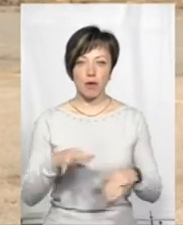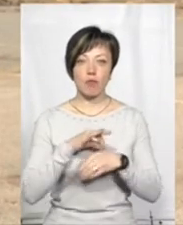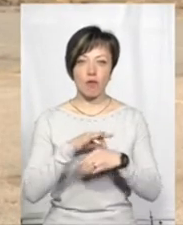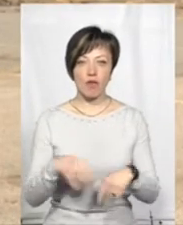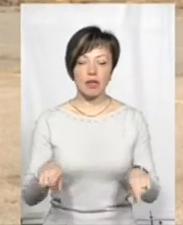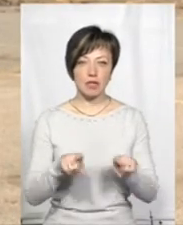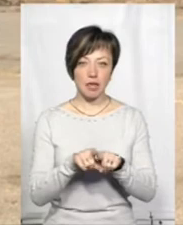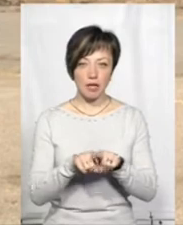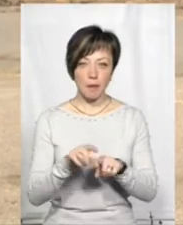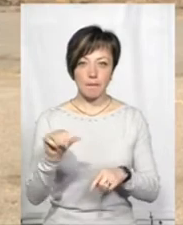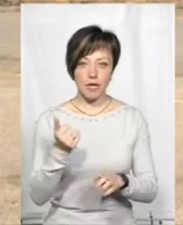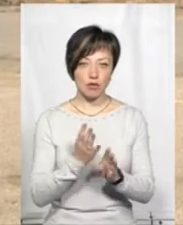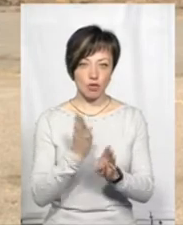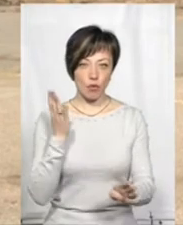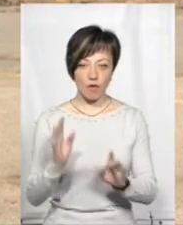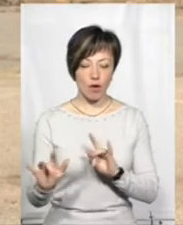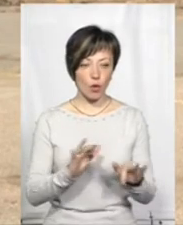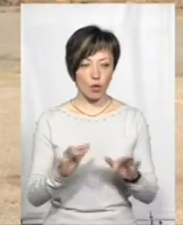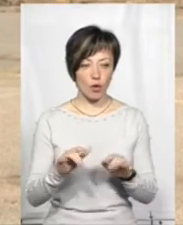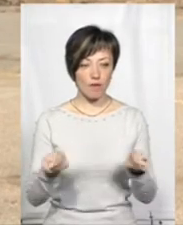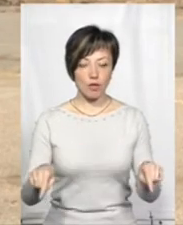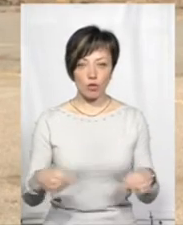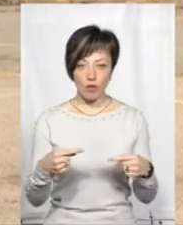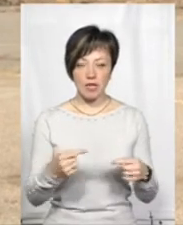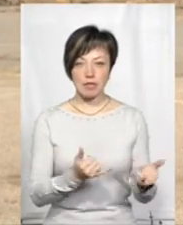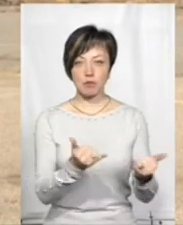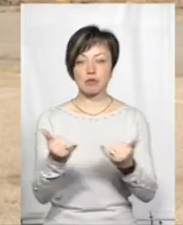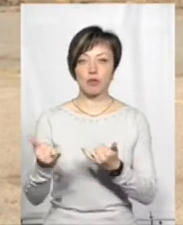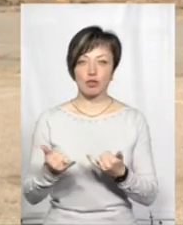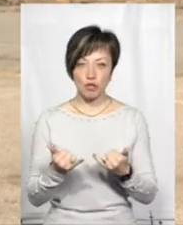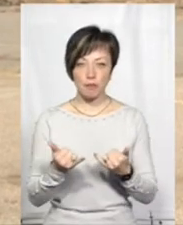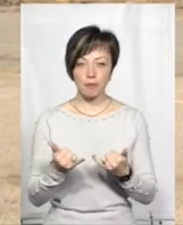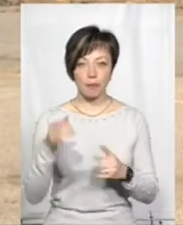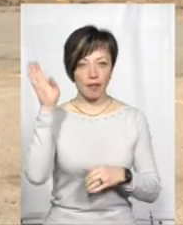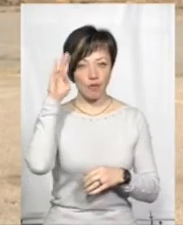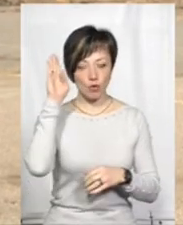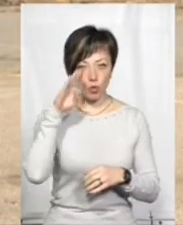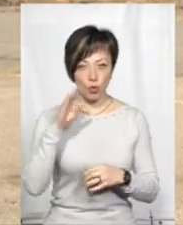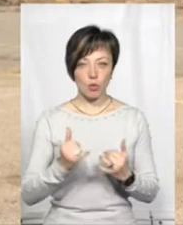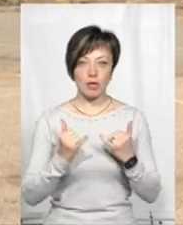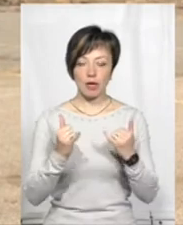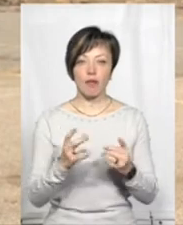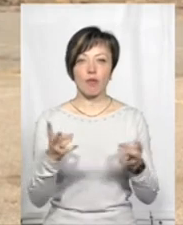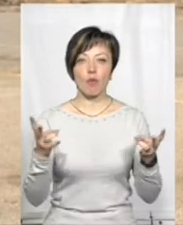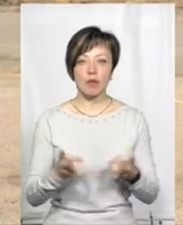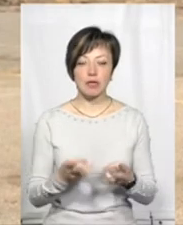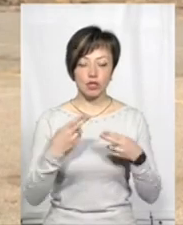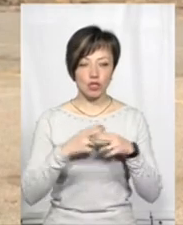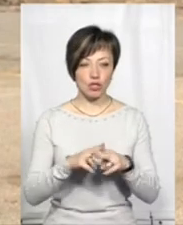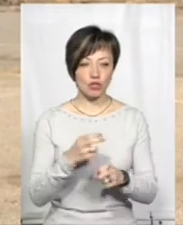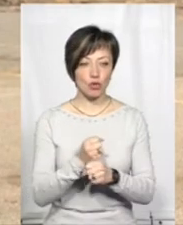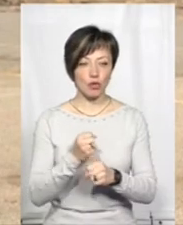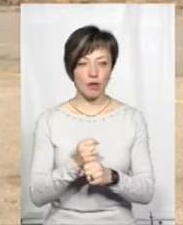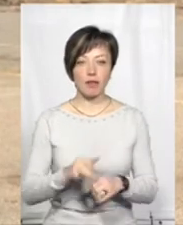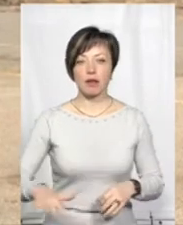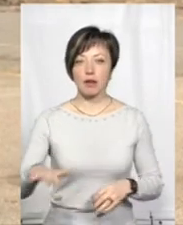такі першочергові кроки для відновлення забезпечення водою для необхідних технічних робіт